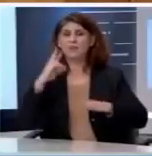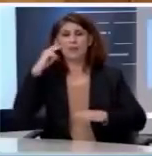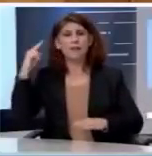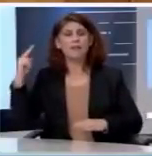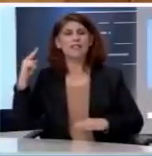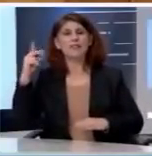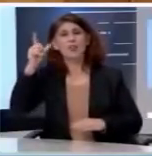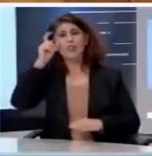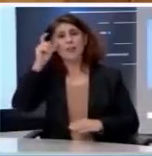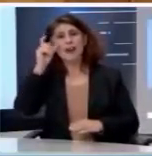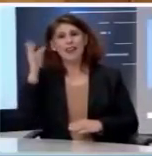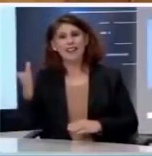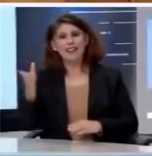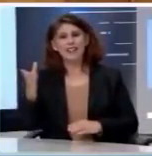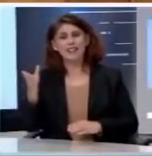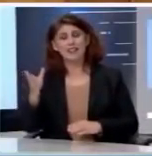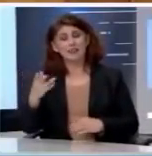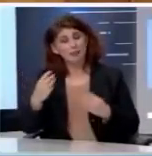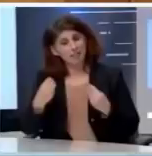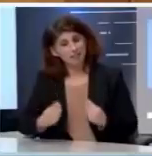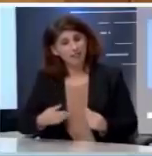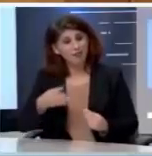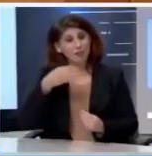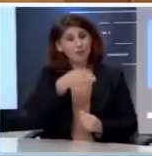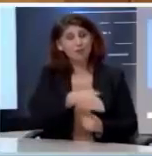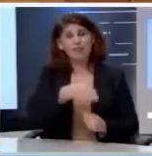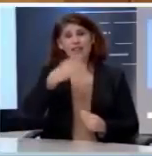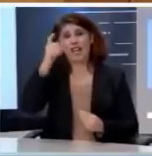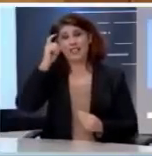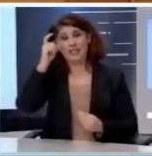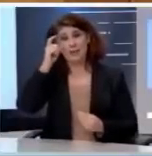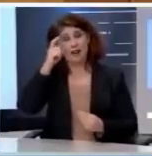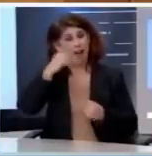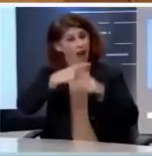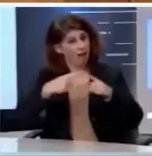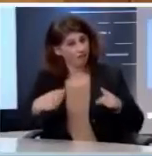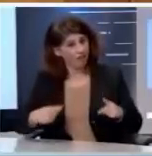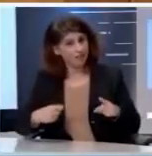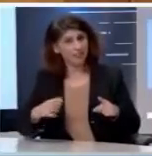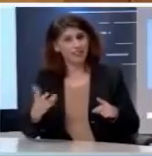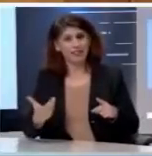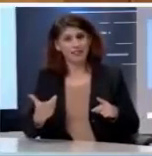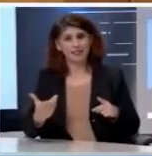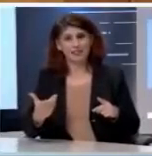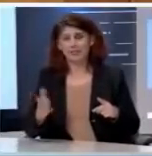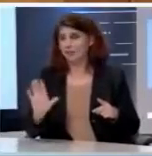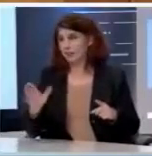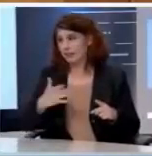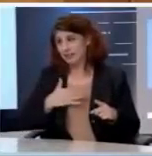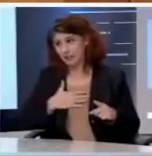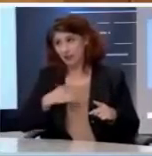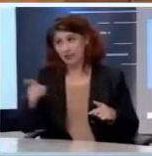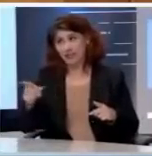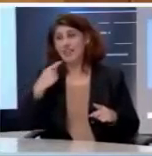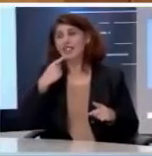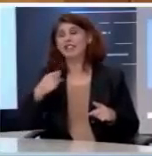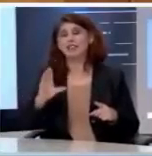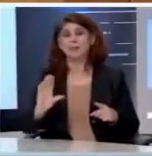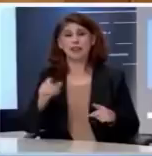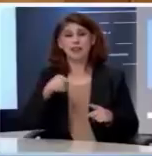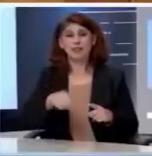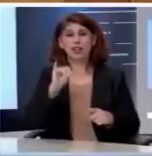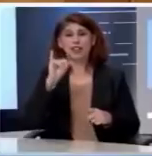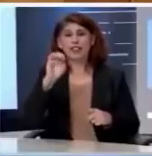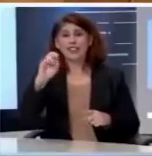Σαμαράς. Πάλι καλά που πήγε και ο Σαμαράς στο Harvard, γιατί αλλιώς, πρόεδρε, δεν σας αναφέρεσαι ένα, συγγνώμη, γιατί αλλιώς αυτό